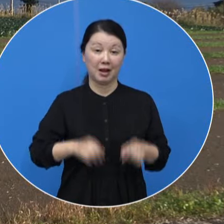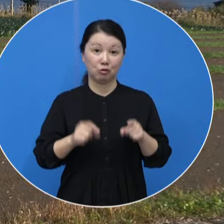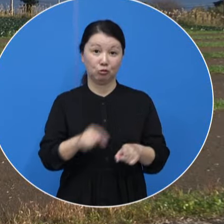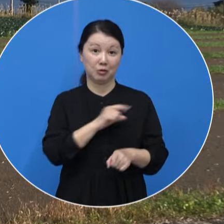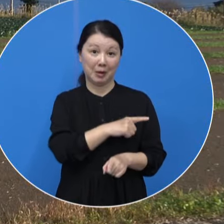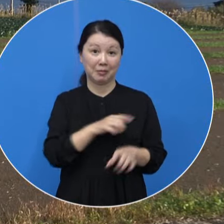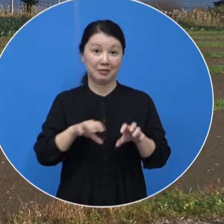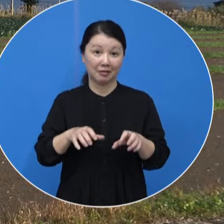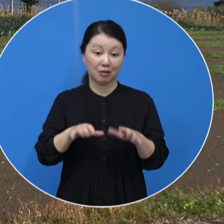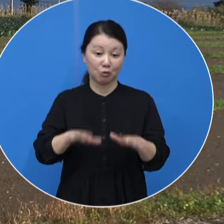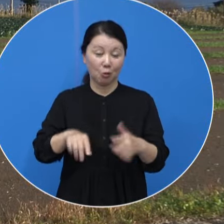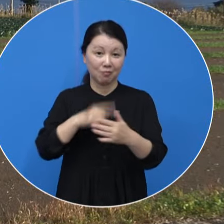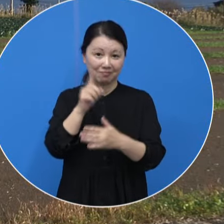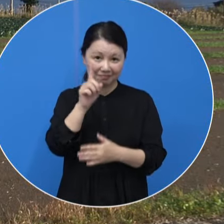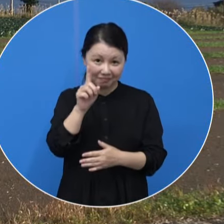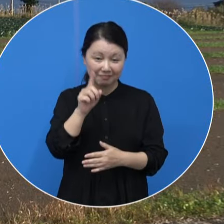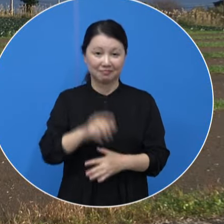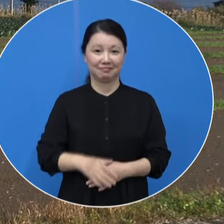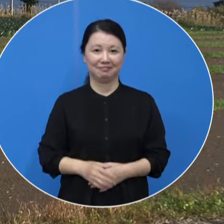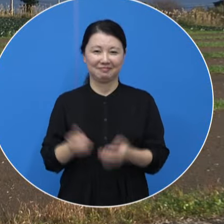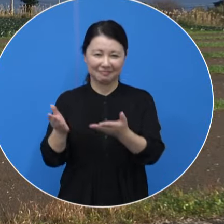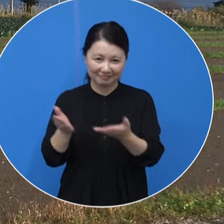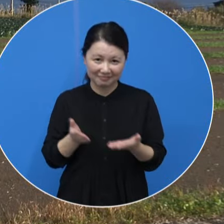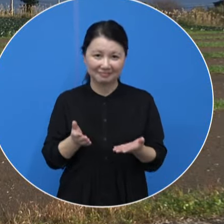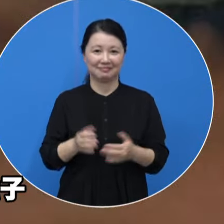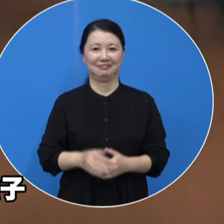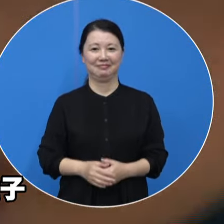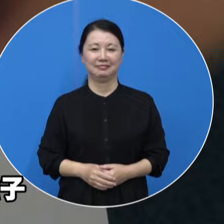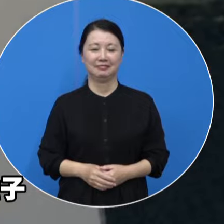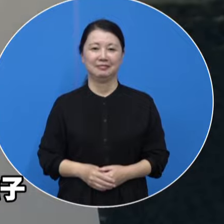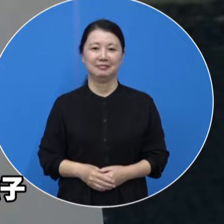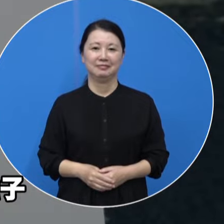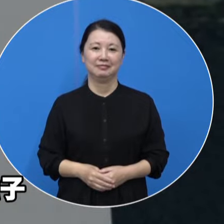前原龍二の前向きチャンネル、今日は何ですか。 ありがとうございます。